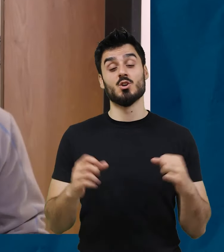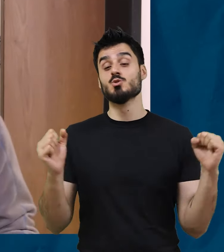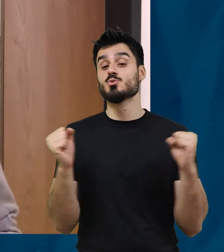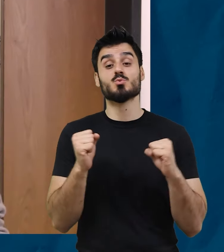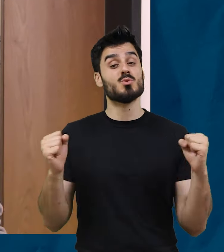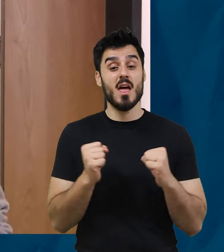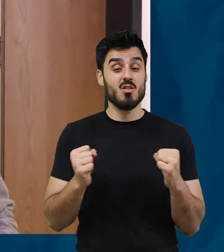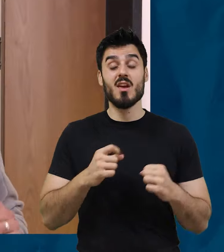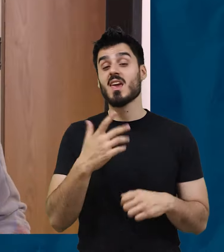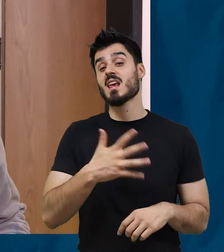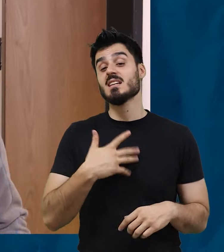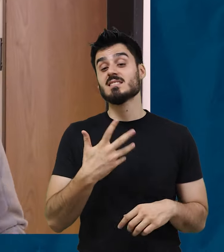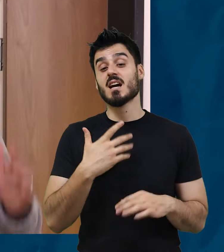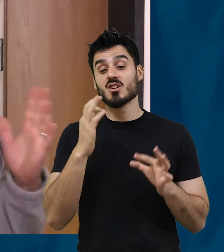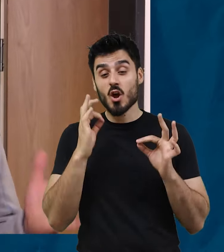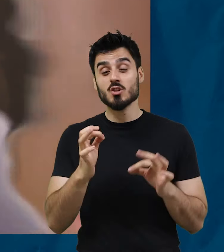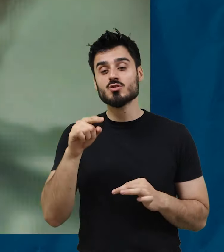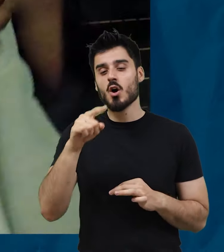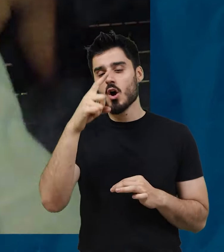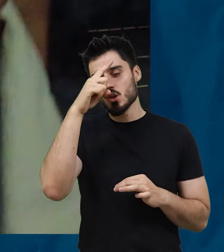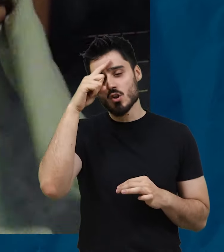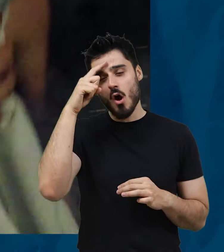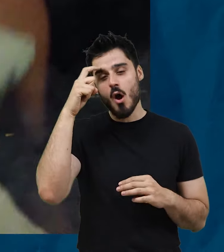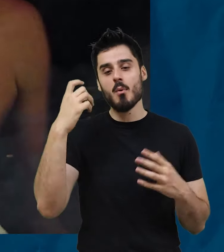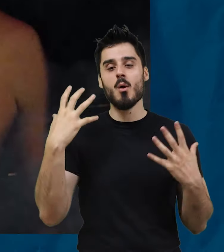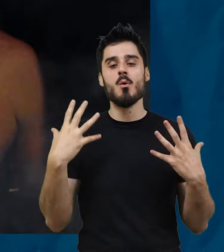Когато е студено, искаш да си на място като това.